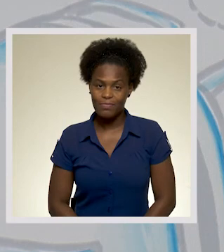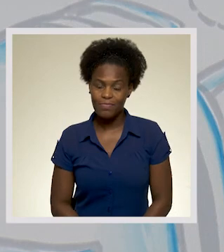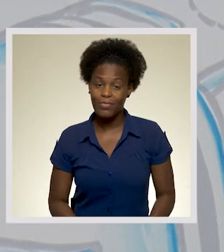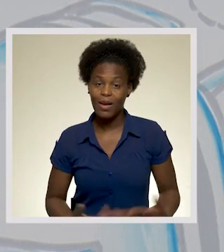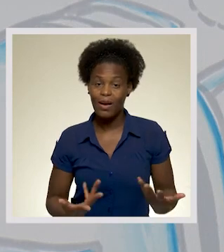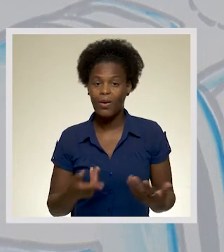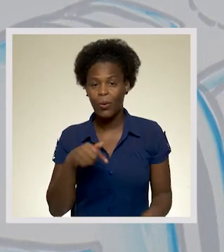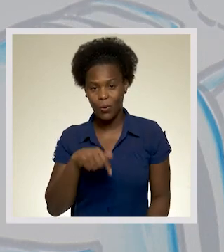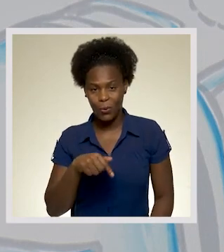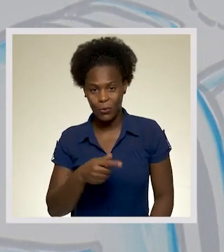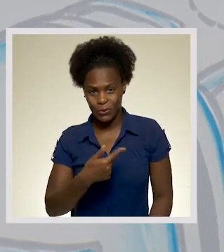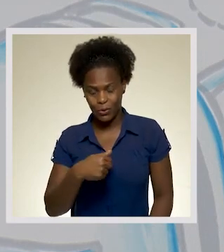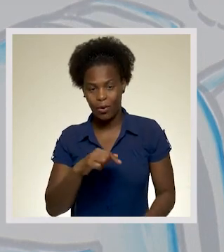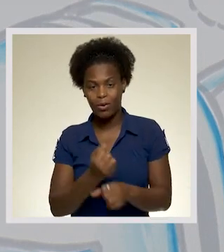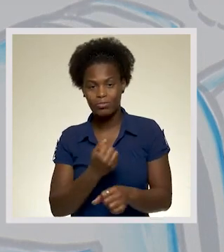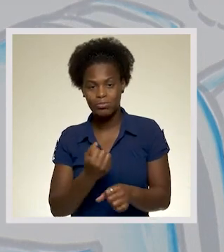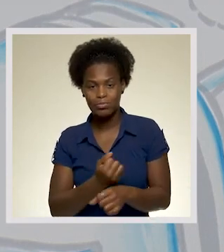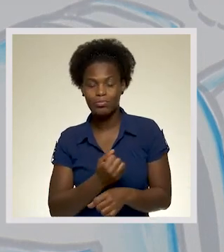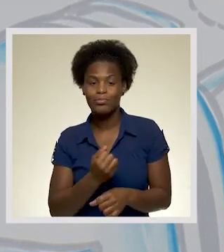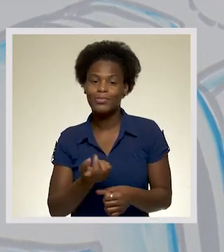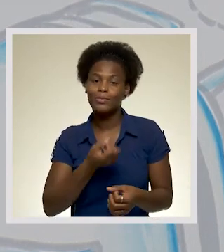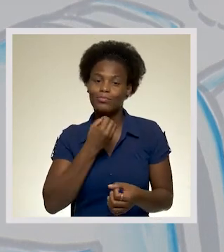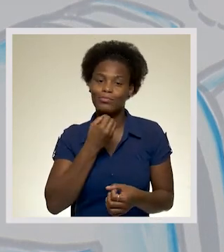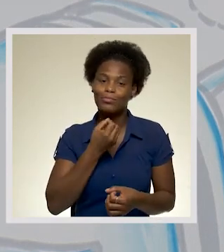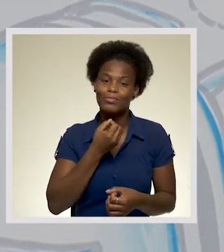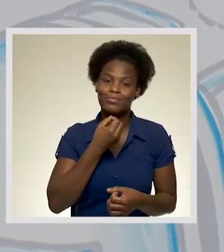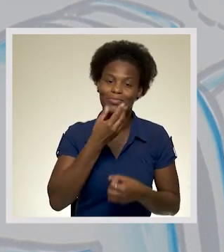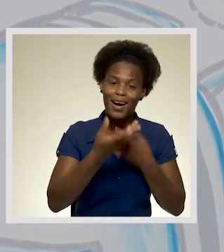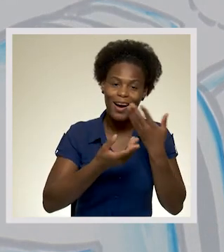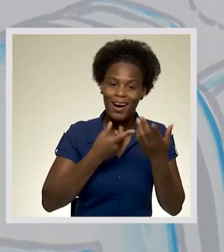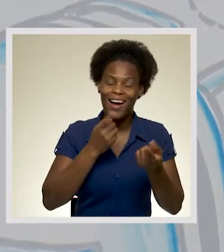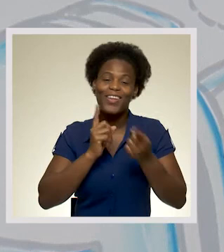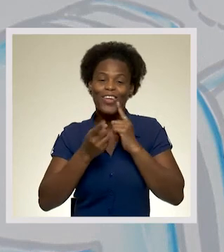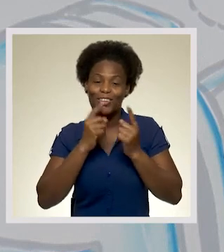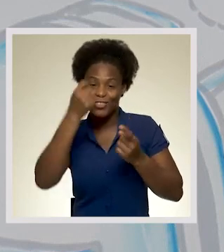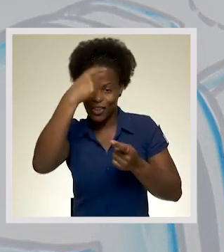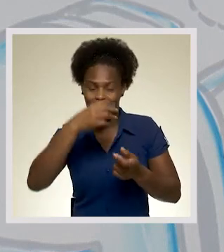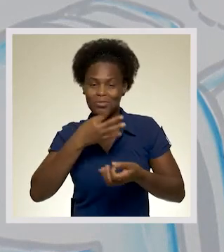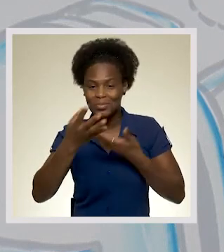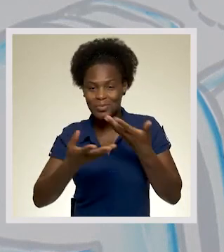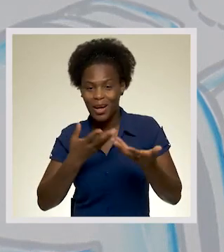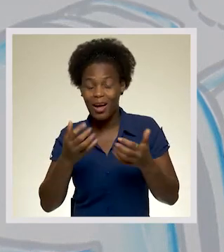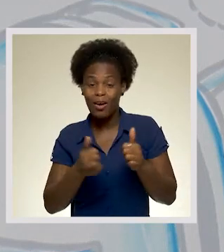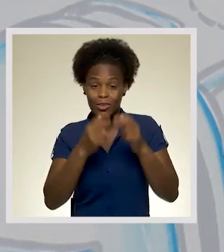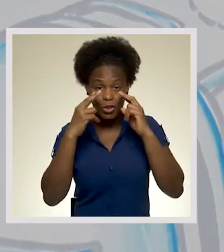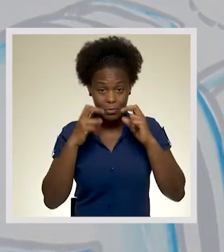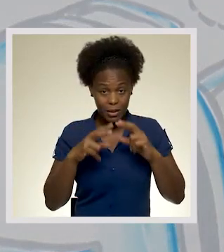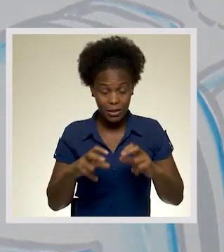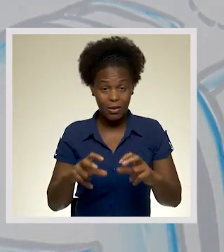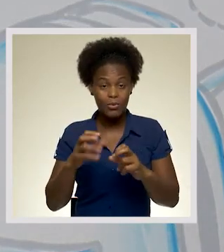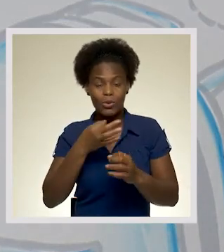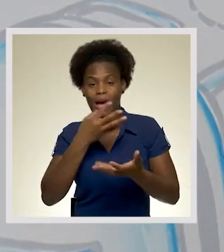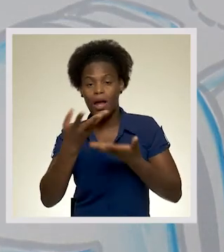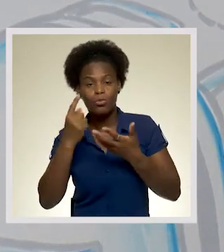Donc aujourd'hui, on a travaillé, raconter une anecdote avec l'exploitation